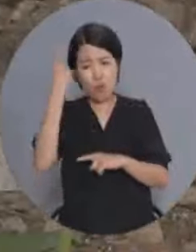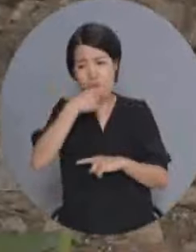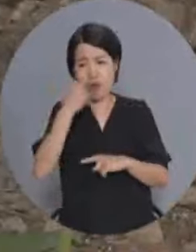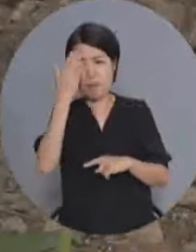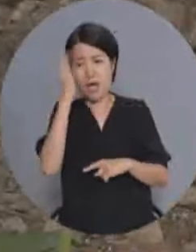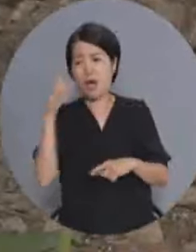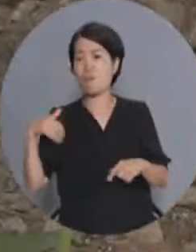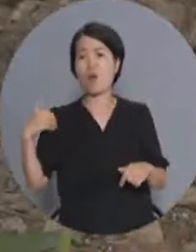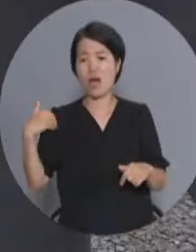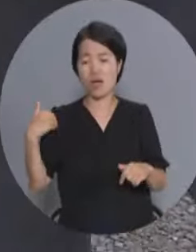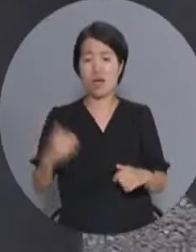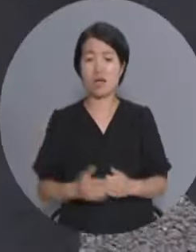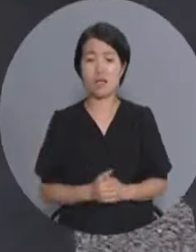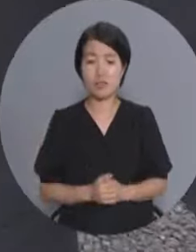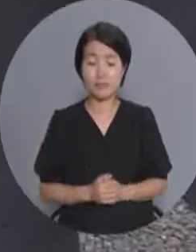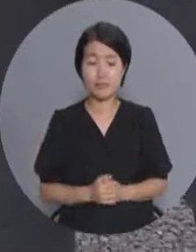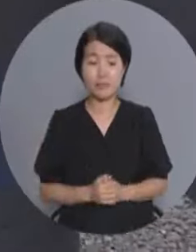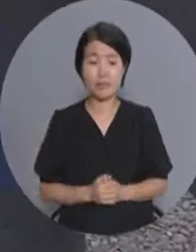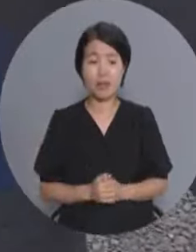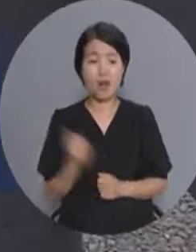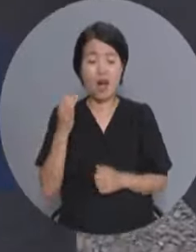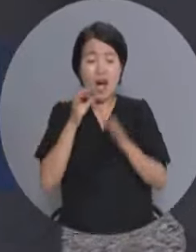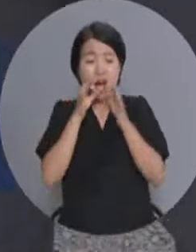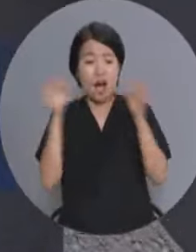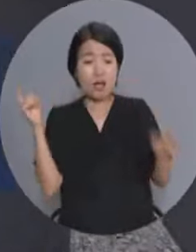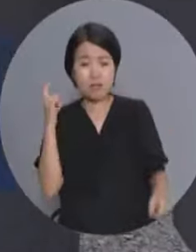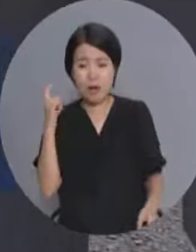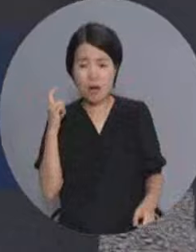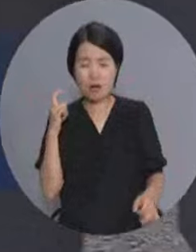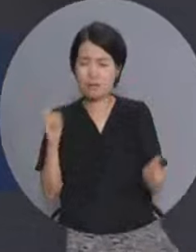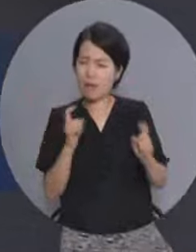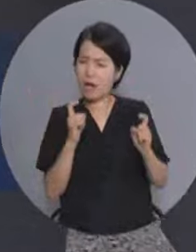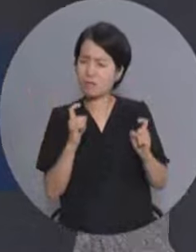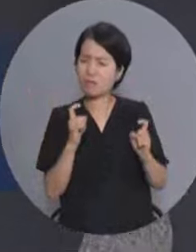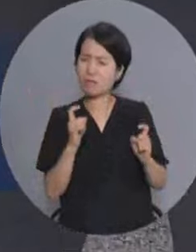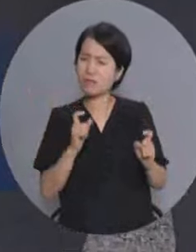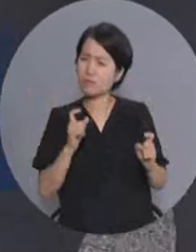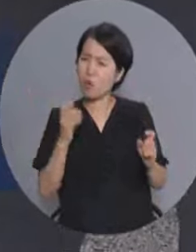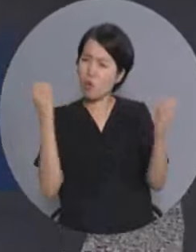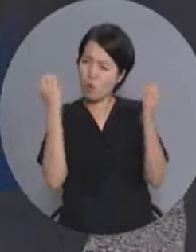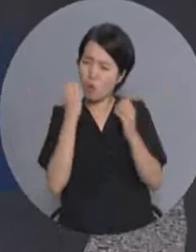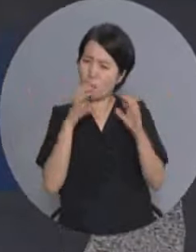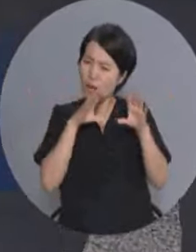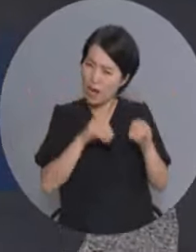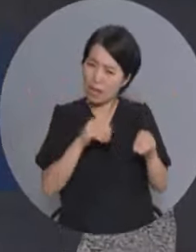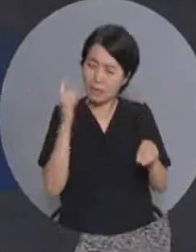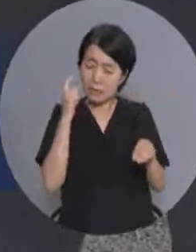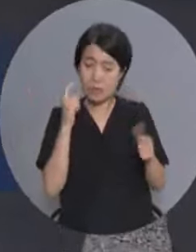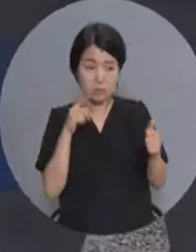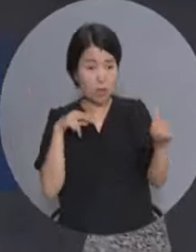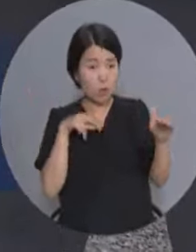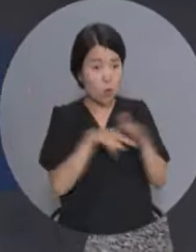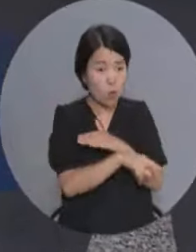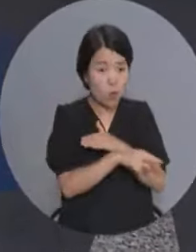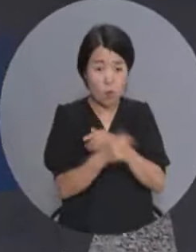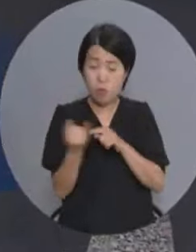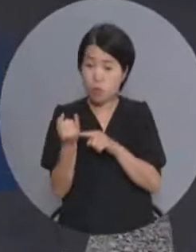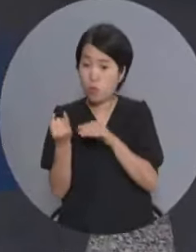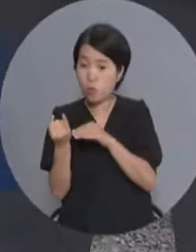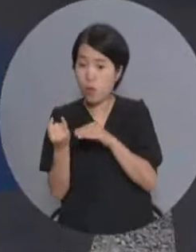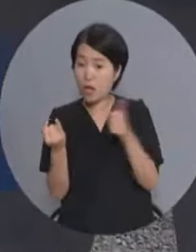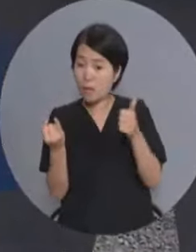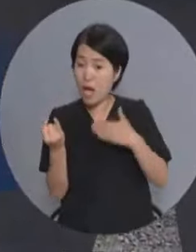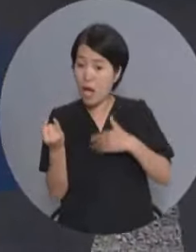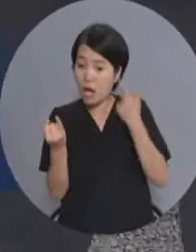것으로 나타났습니다 아 비명는 말기라고 확 쫓 남자 도망가 버더 그래서 아가씨 저 남자 알아요